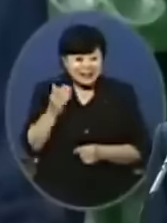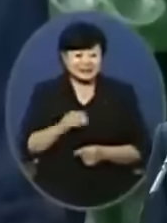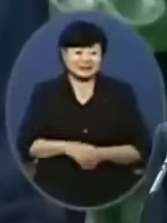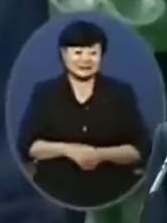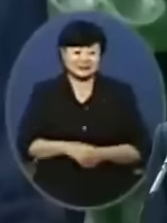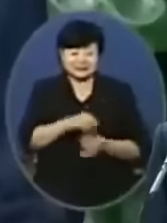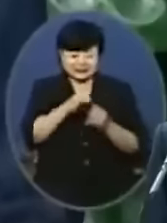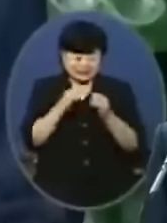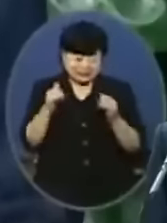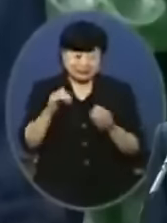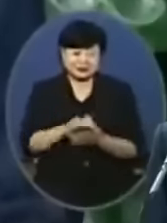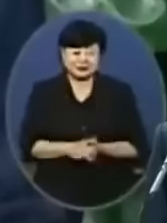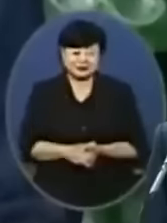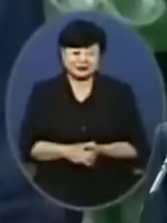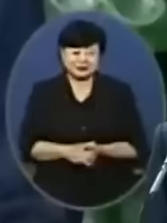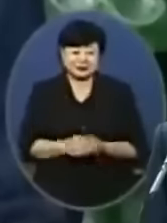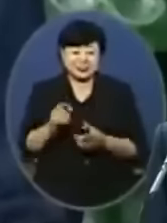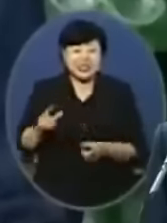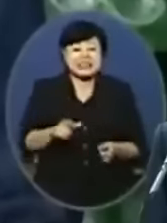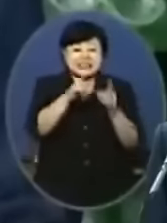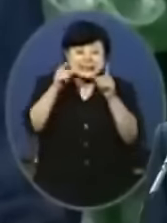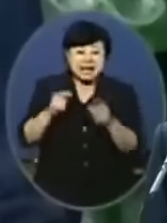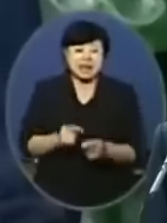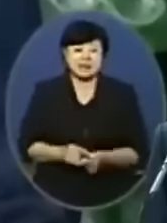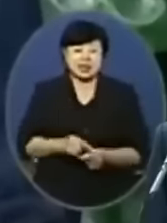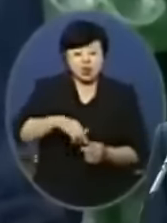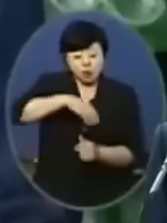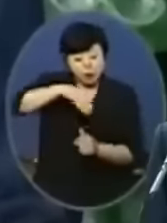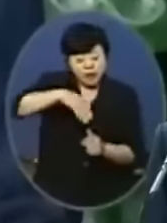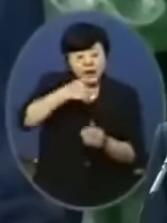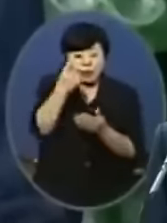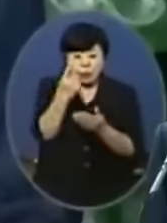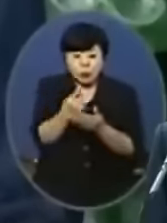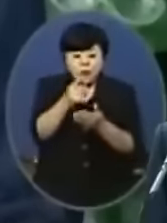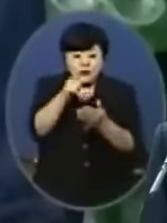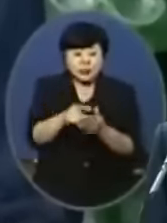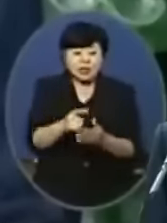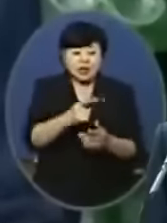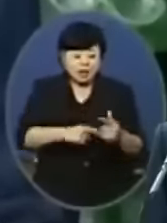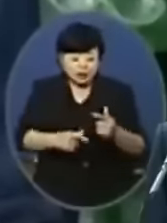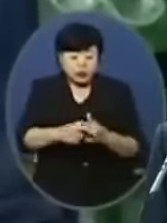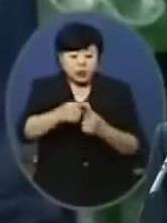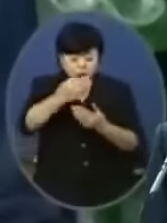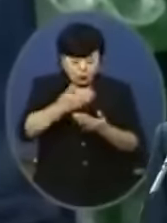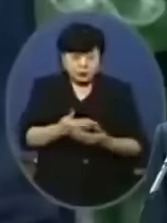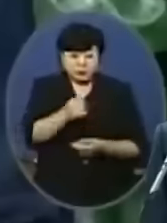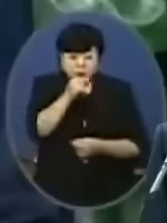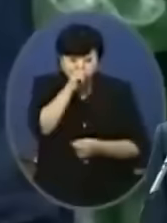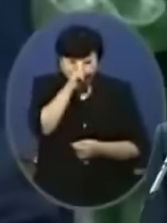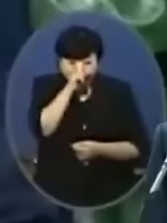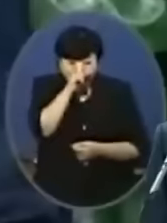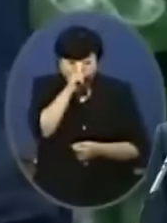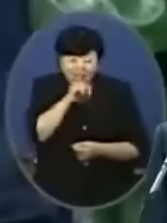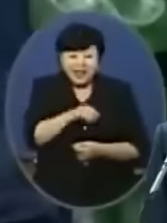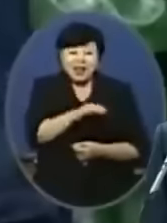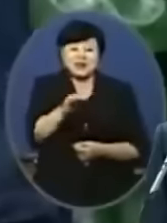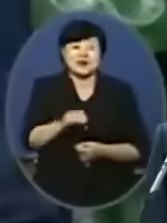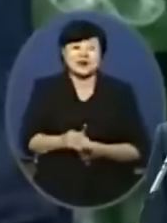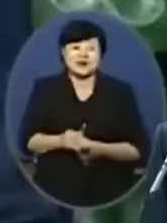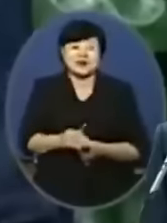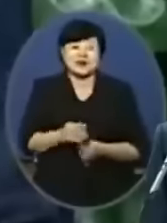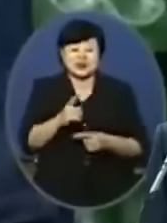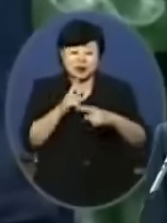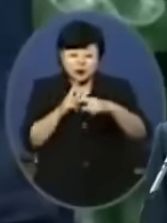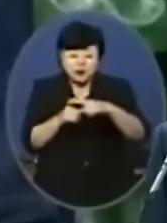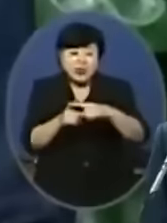플러스 인생, 삶의 환경이 다가와서 보탬이 되면 얼마나 좋습니까? 우리는 왜 플러스